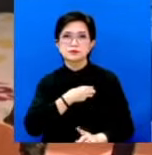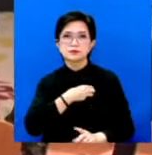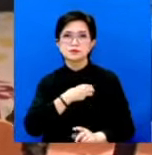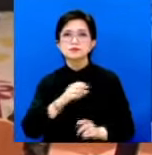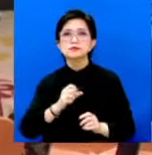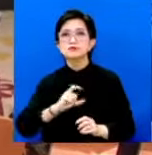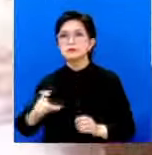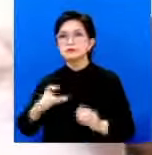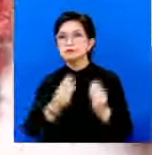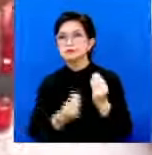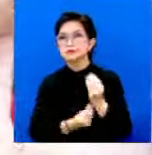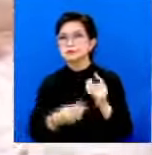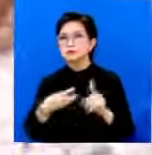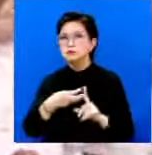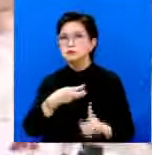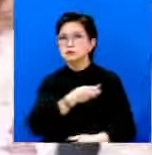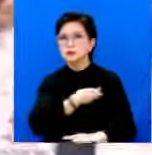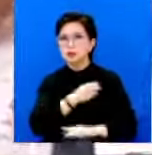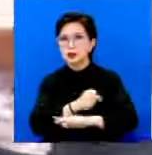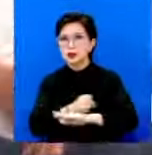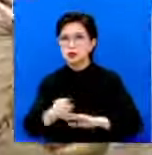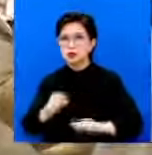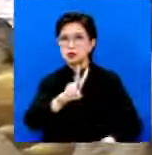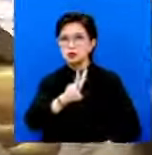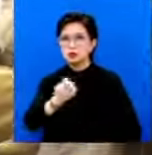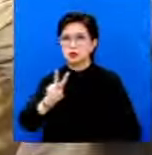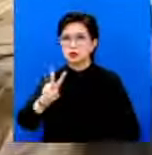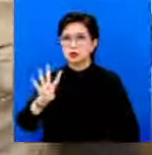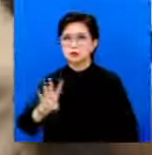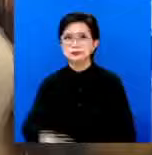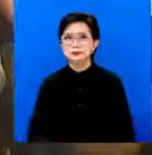Sorong 2024.